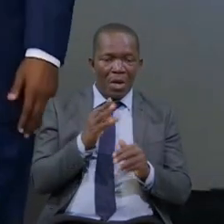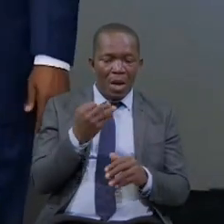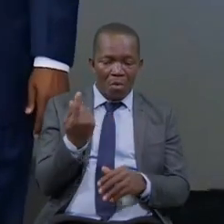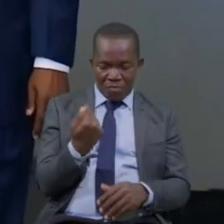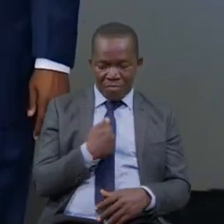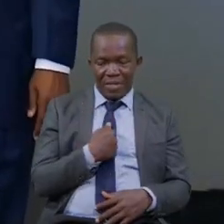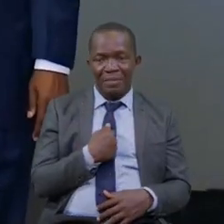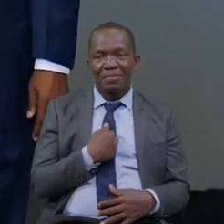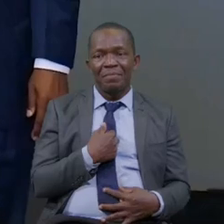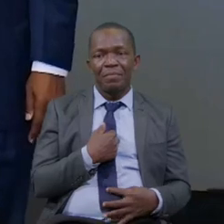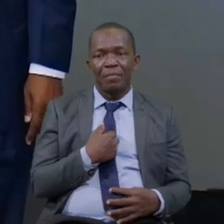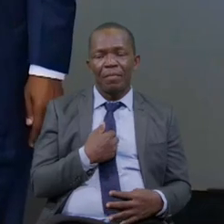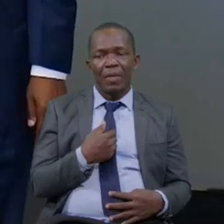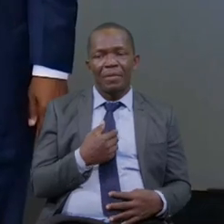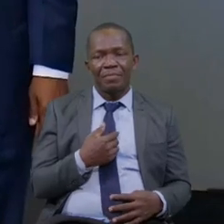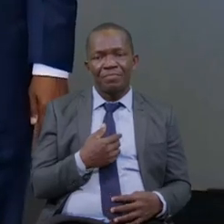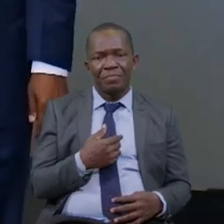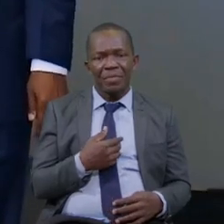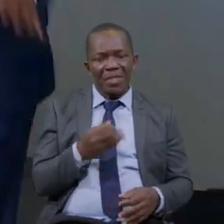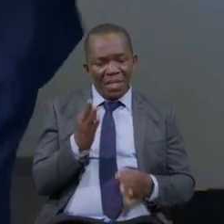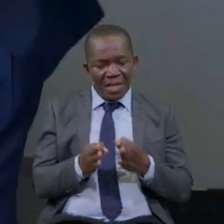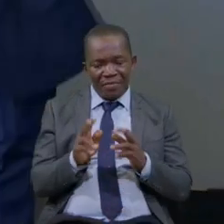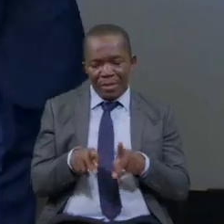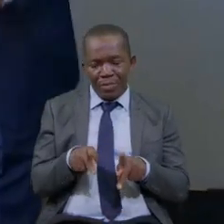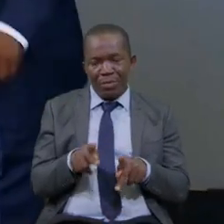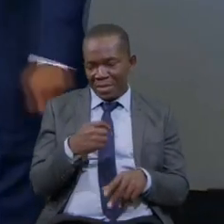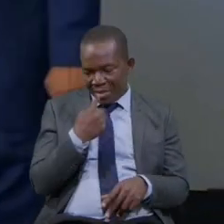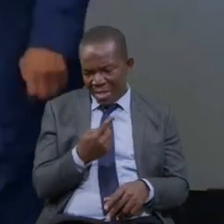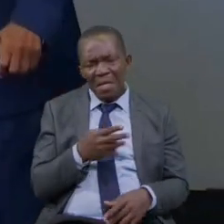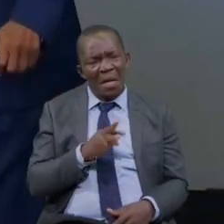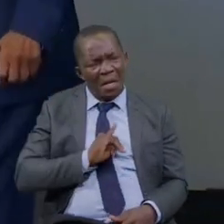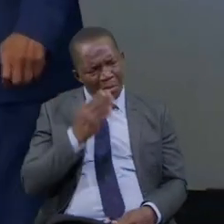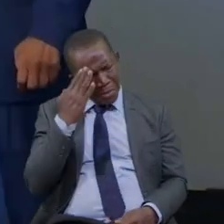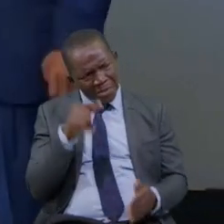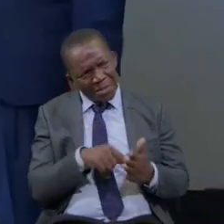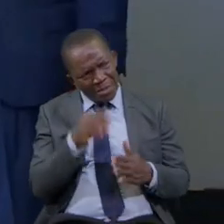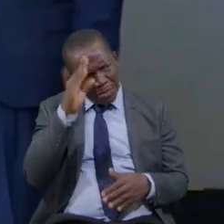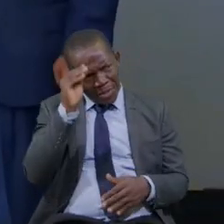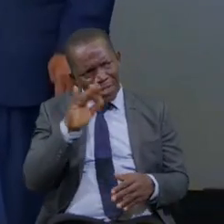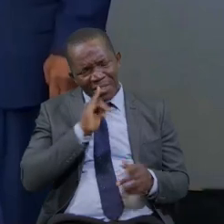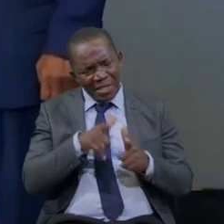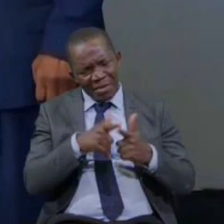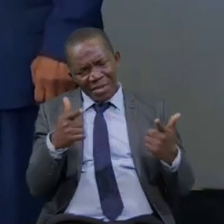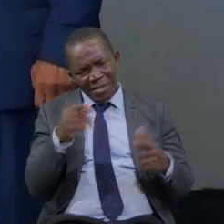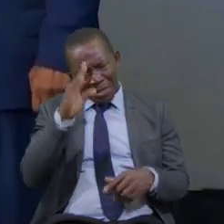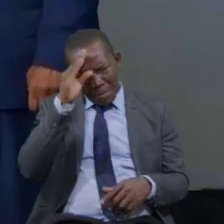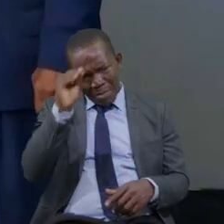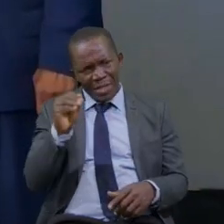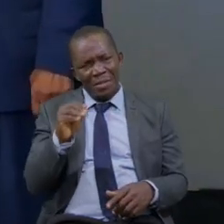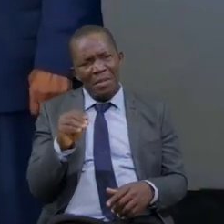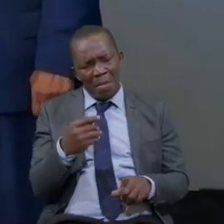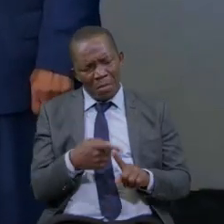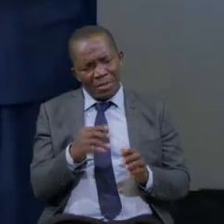il détourne l'argent, il vole. Il puise dans l'argent de l'église. Les gens allaient dire, est-ce qu'il peut dire, soyez